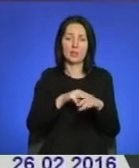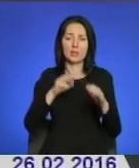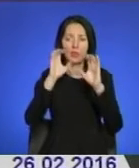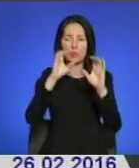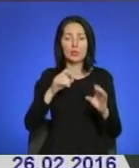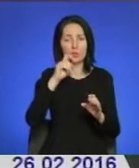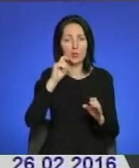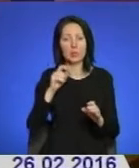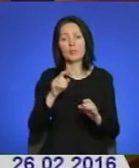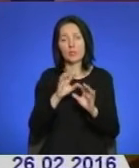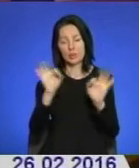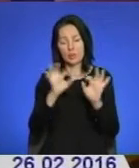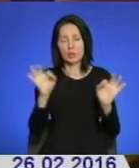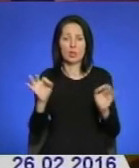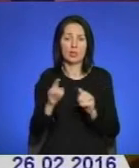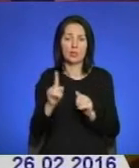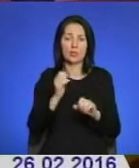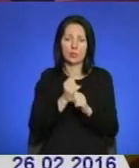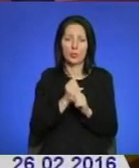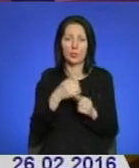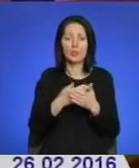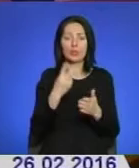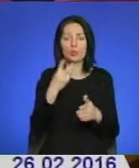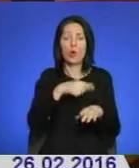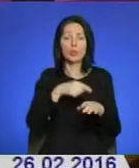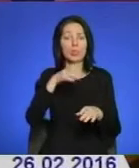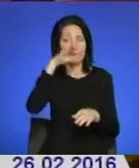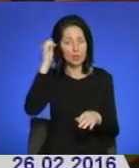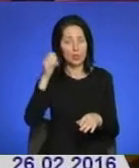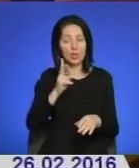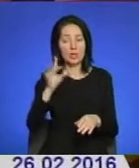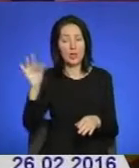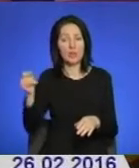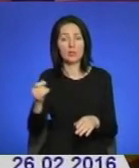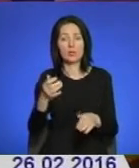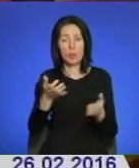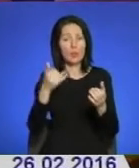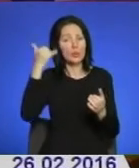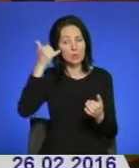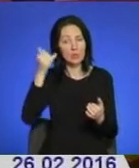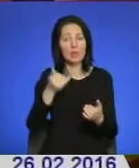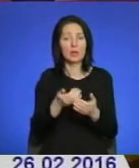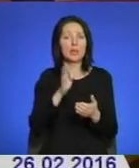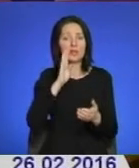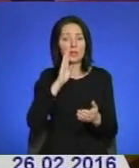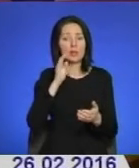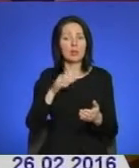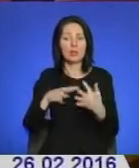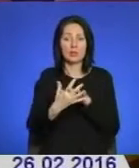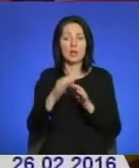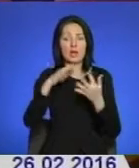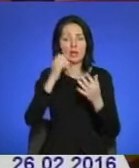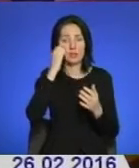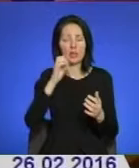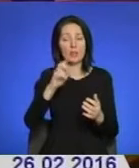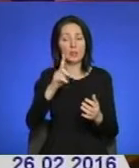у скоєному зізналися. Біля 2 години ночі в Кременецький відділ поліції поступило повідомлення від жительки села Старий Тараш Кременецького